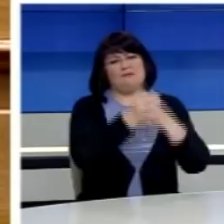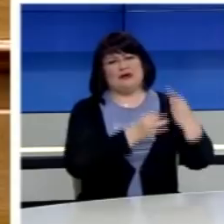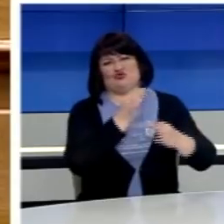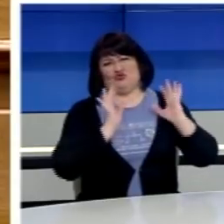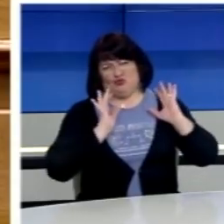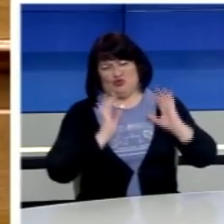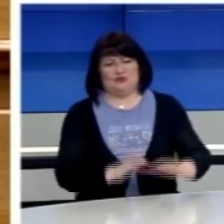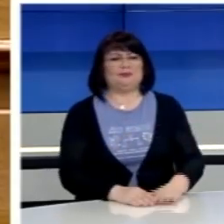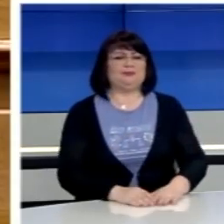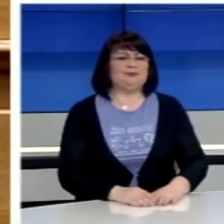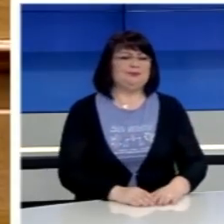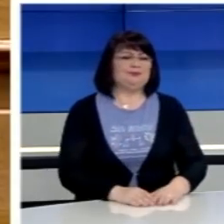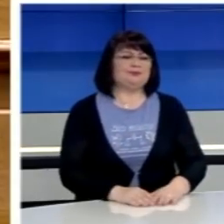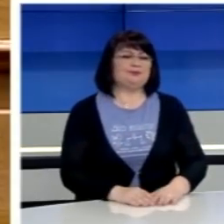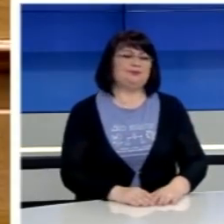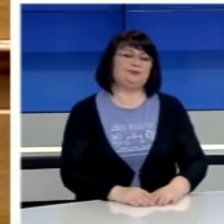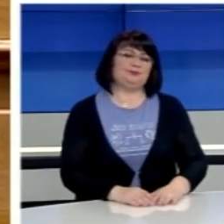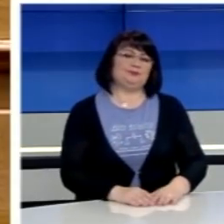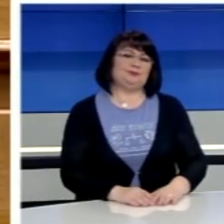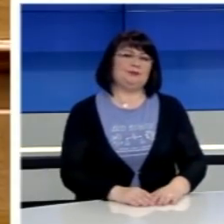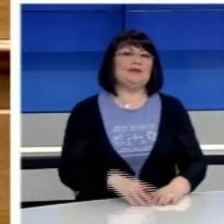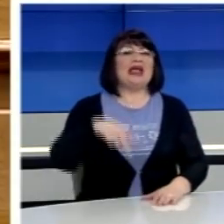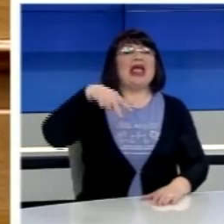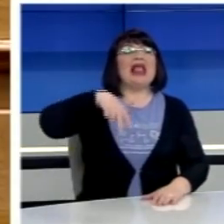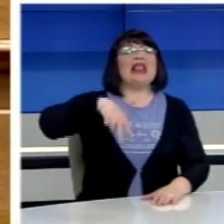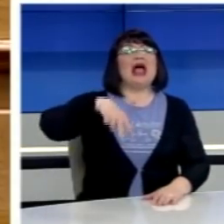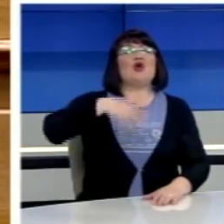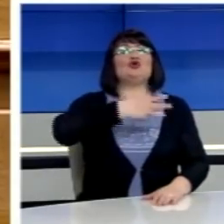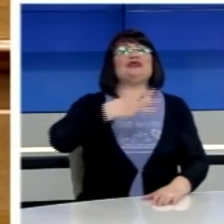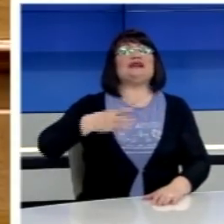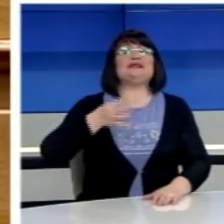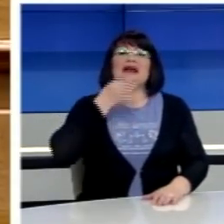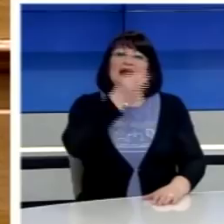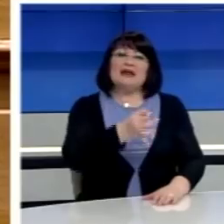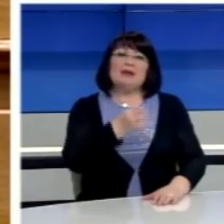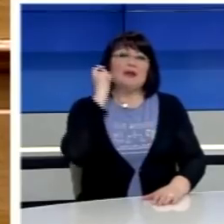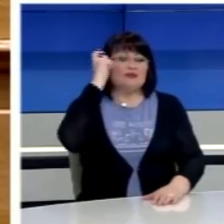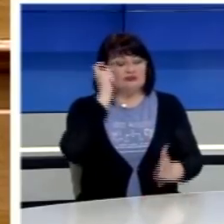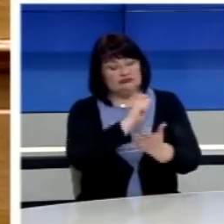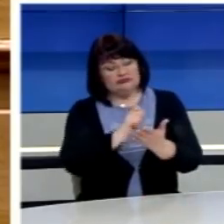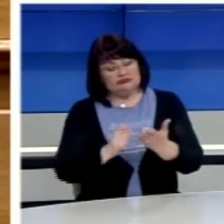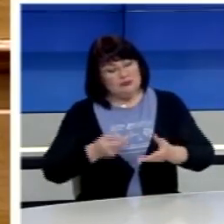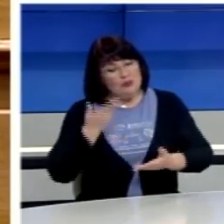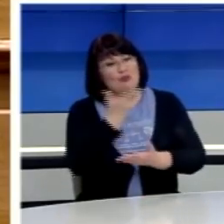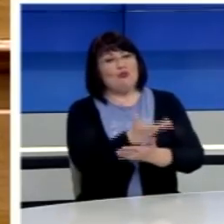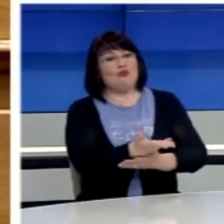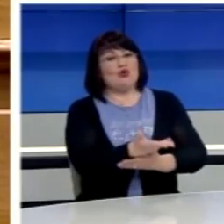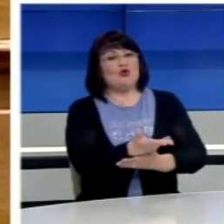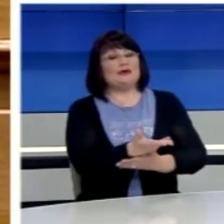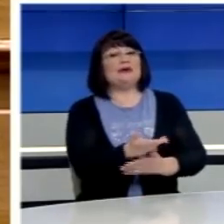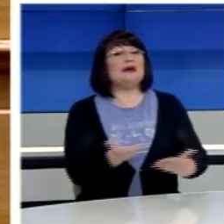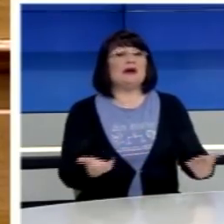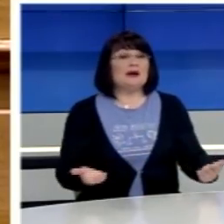και τη λύση για αυτά τα σχολεία, όπως πρότεινε και ο κύριος Λιάκος επί ΣΥΡΙΖΑ με το περίφημο πόρισμά του, το οποίο